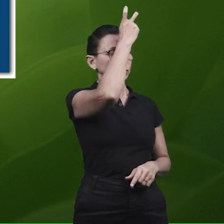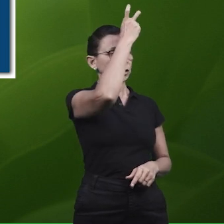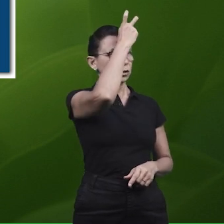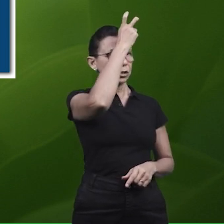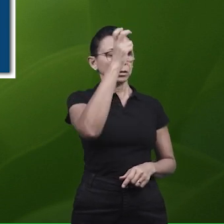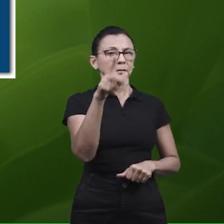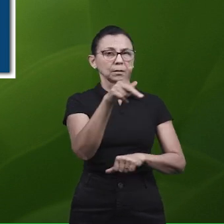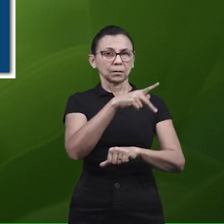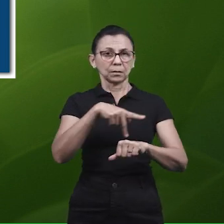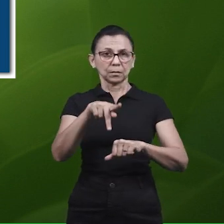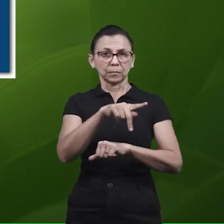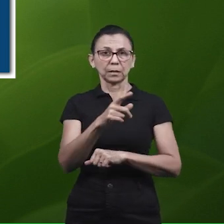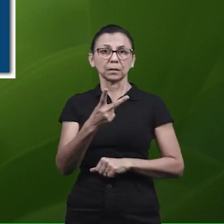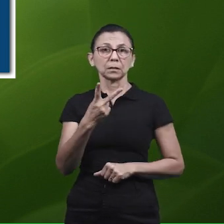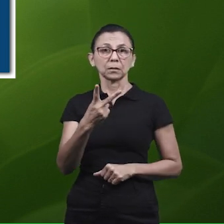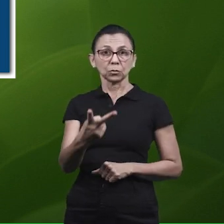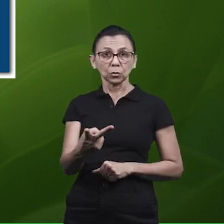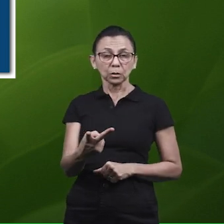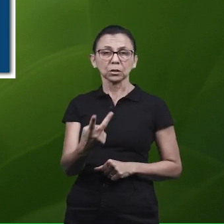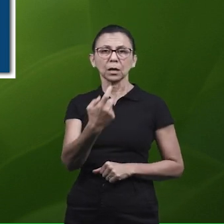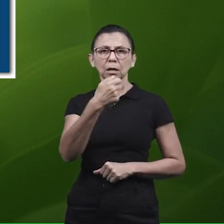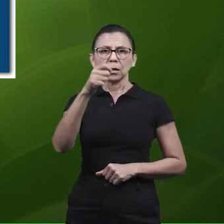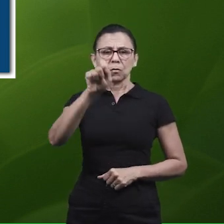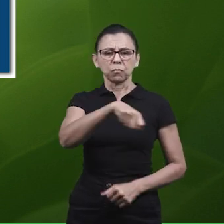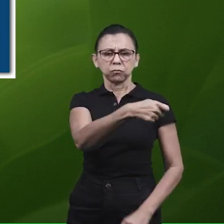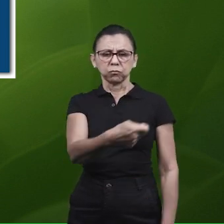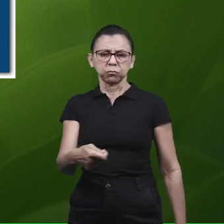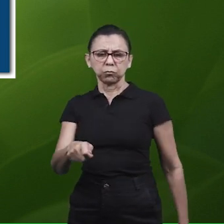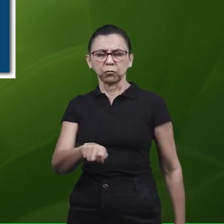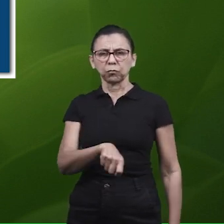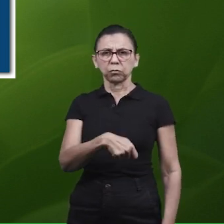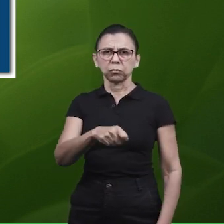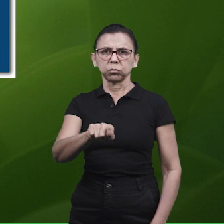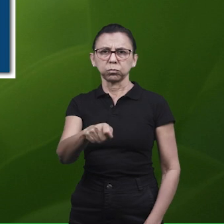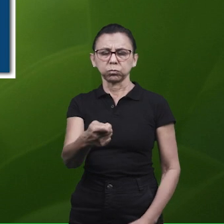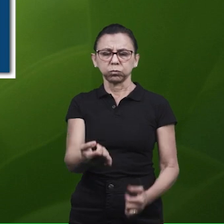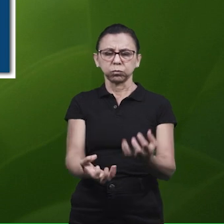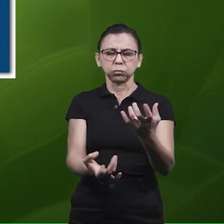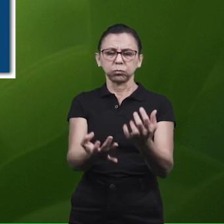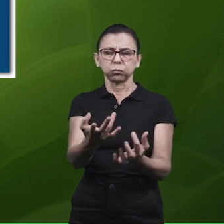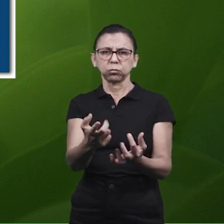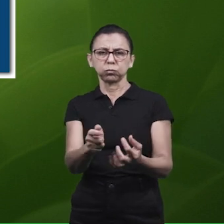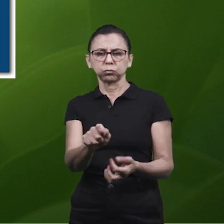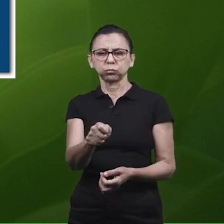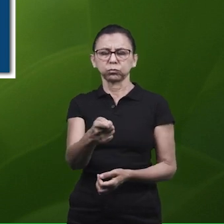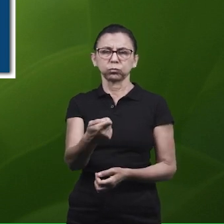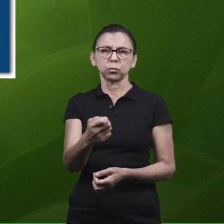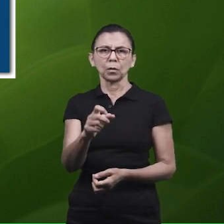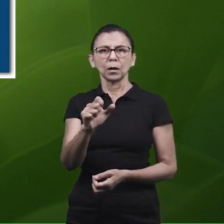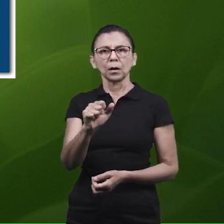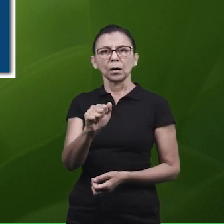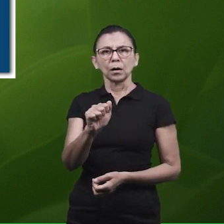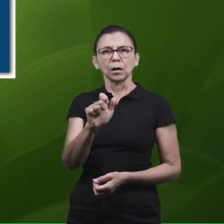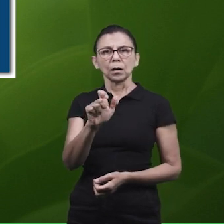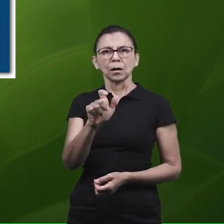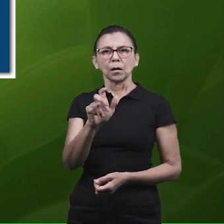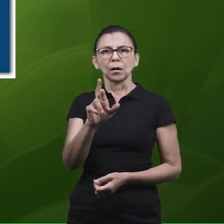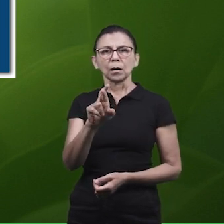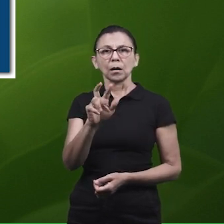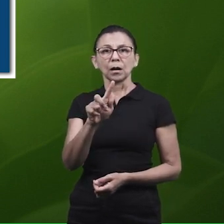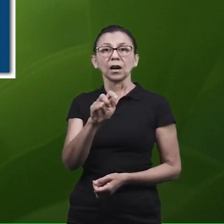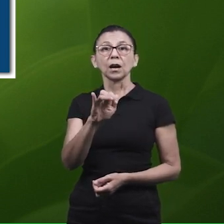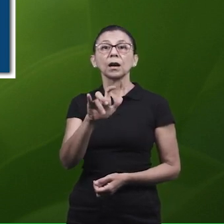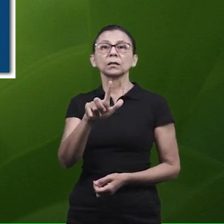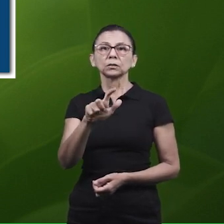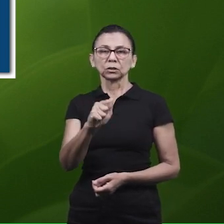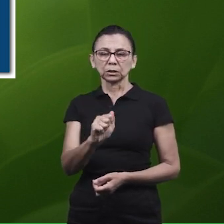fabrication des épées en Turquie comme en Égypte. Donc, ces civilisations, elles commençaient déjà à manipuler le cuivre et à